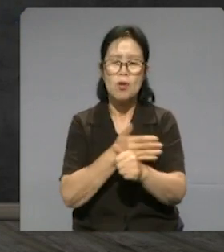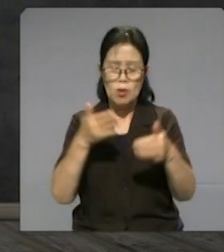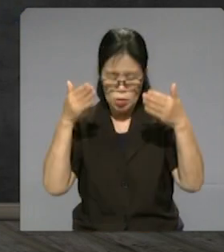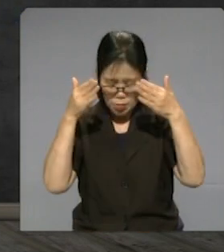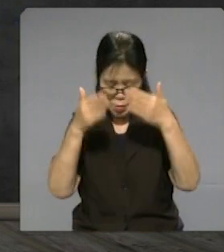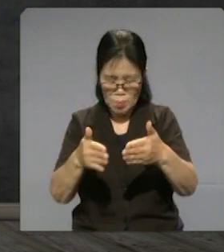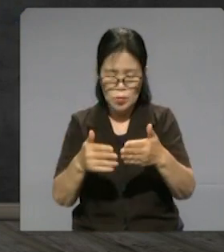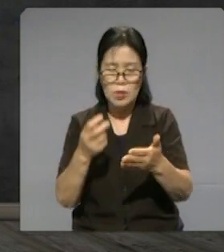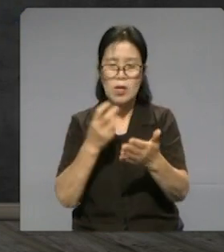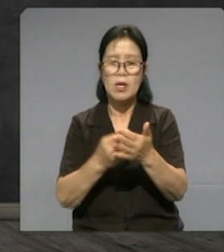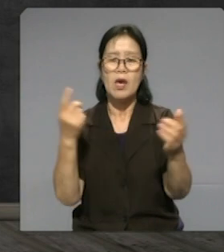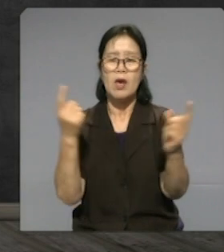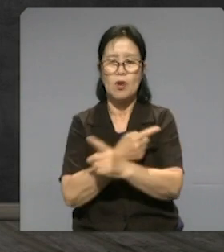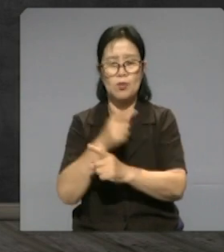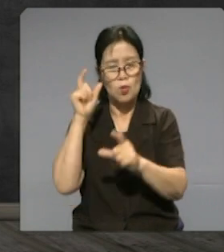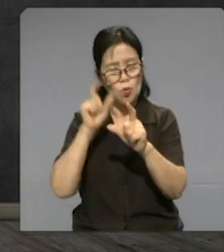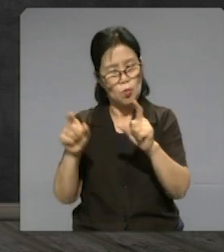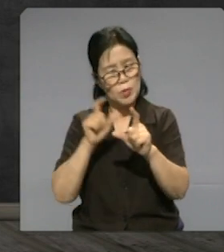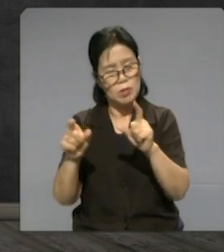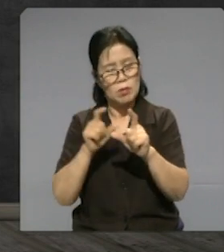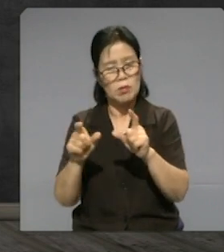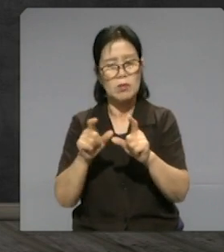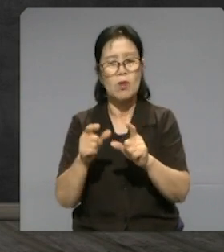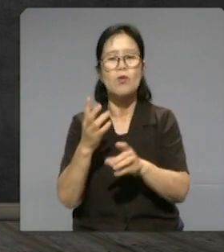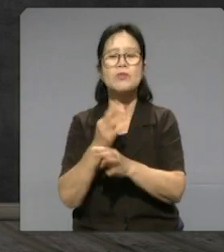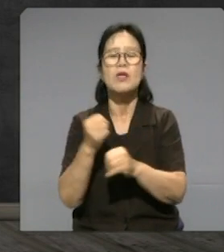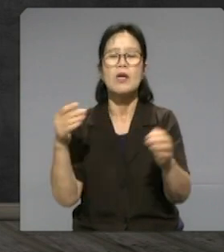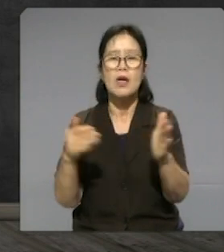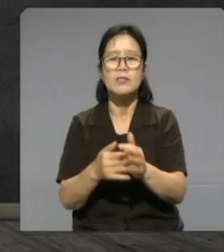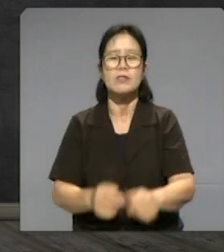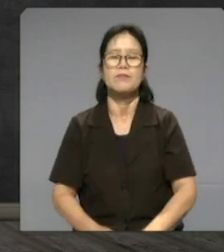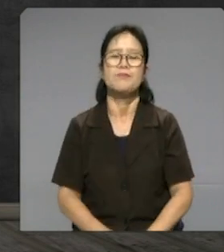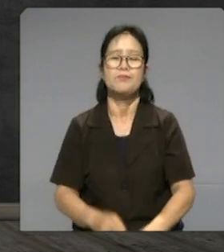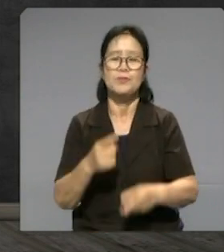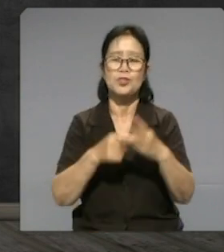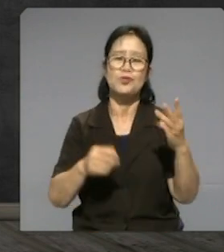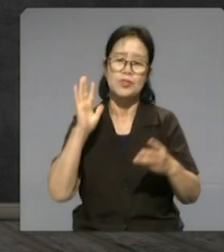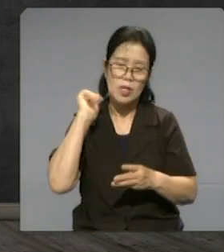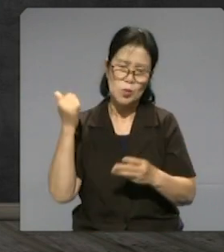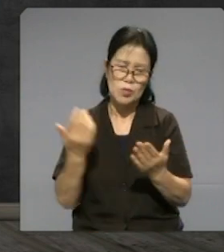매몰된 개헌을 고민해야 할까요? 윤 대통령의